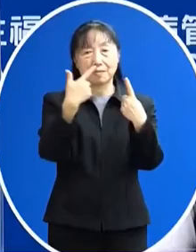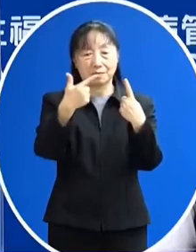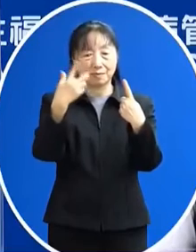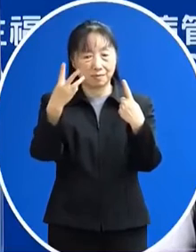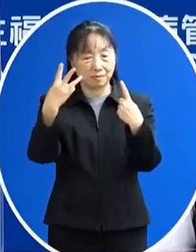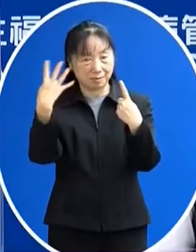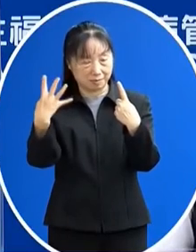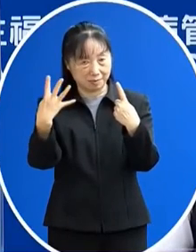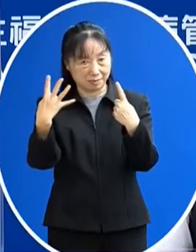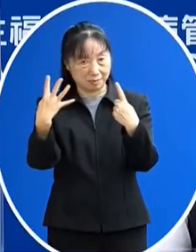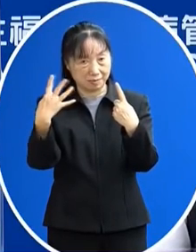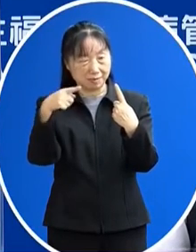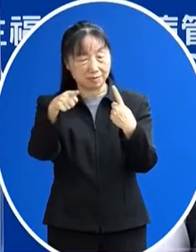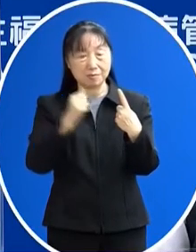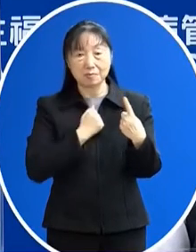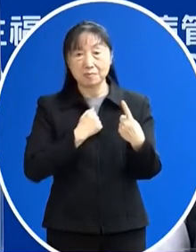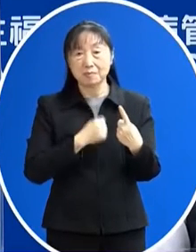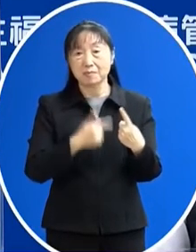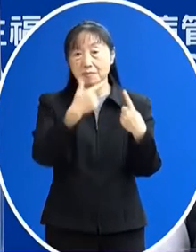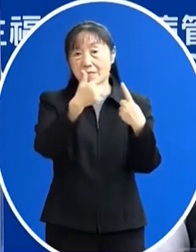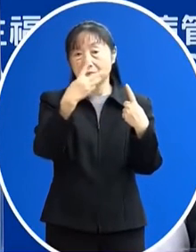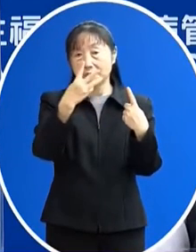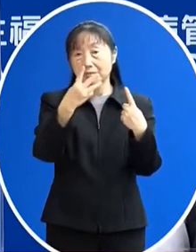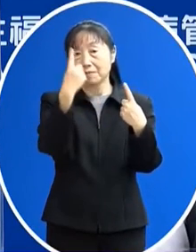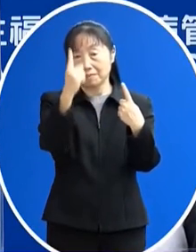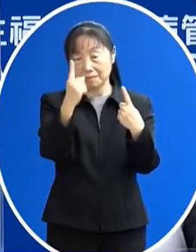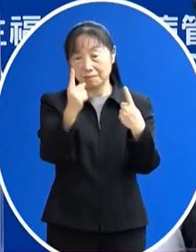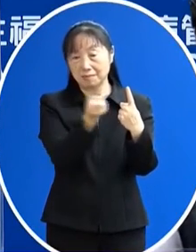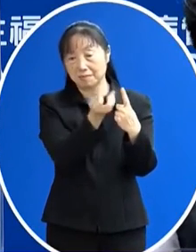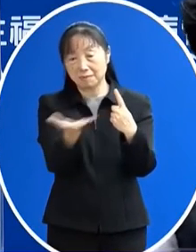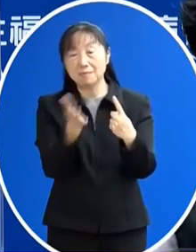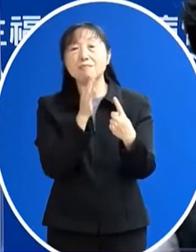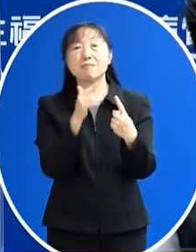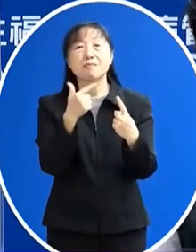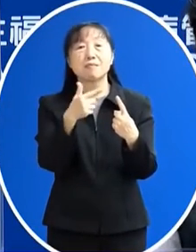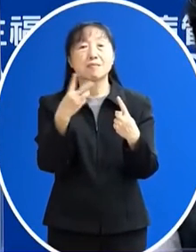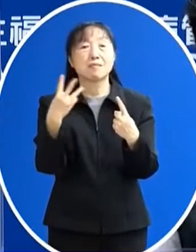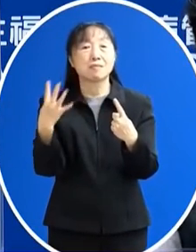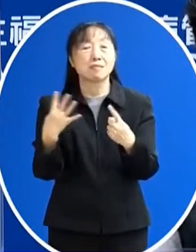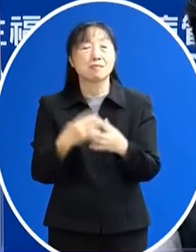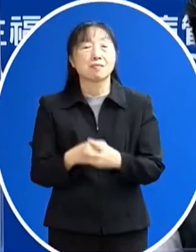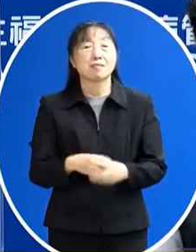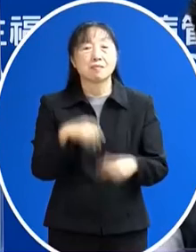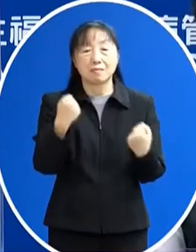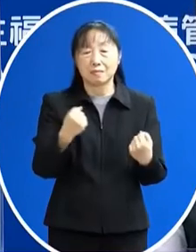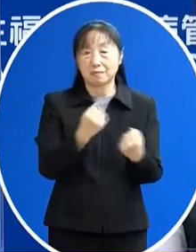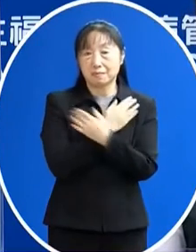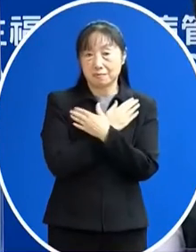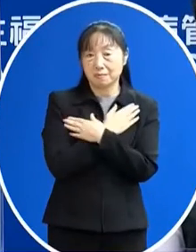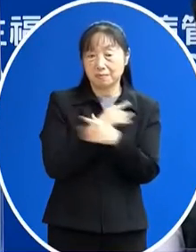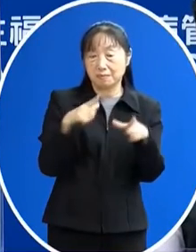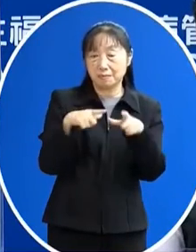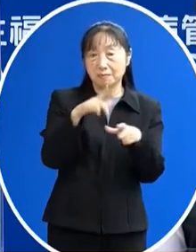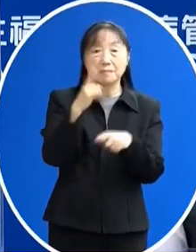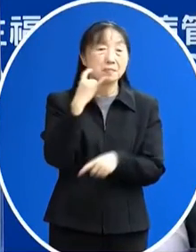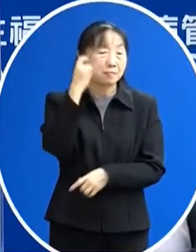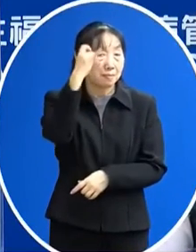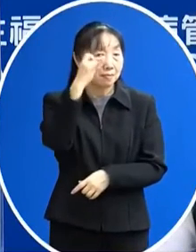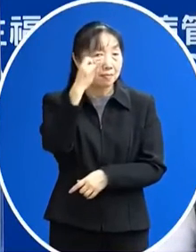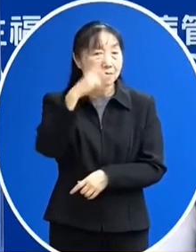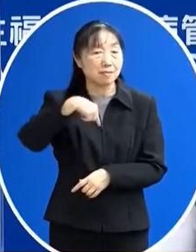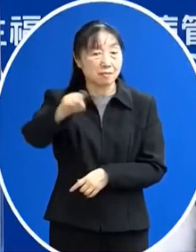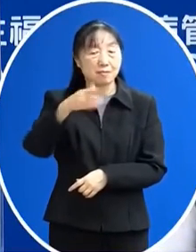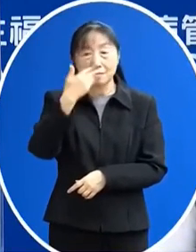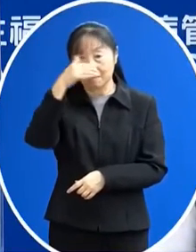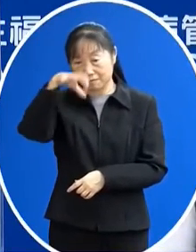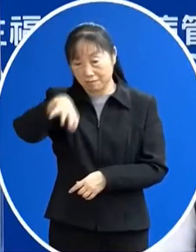大家知道说18634从18631，就是在幼儿园的阿嬷，那有到